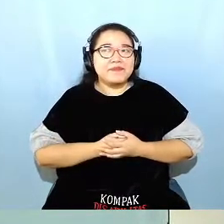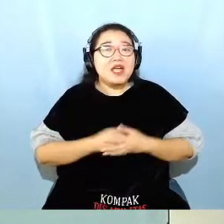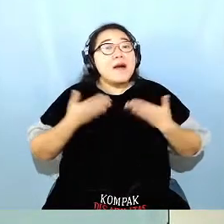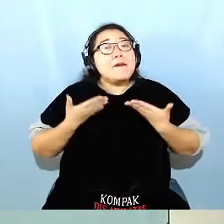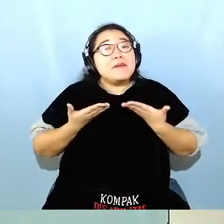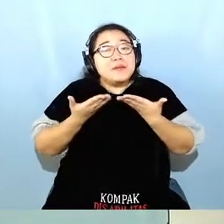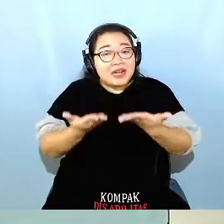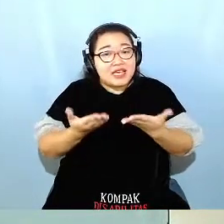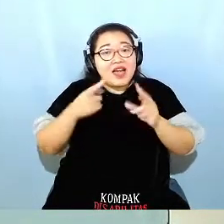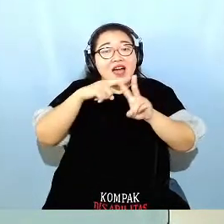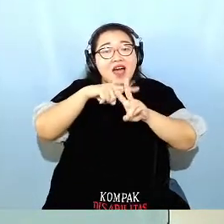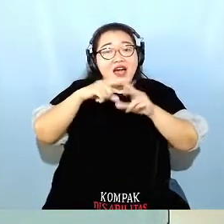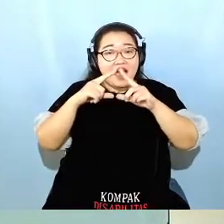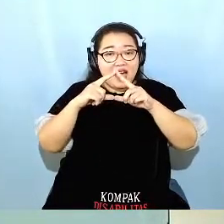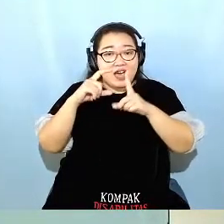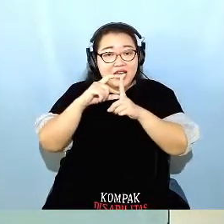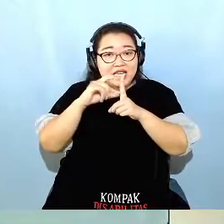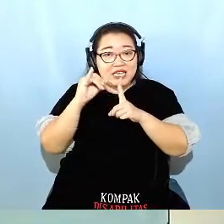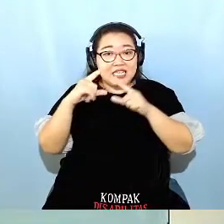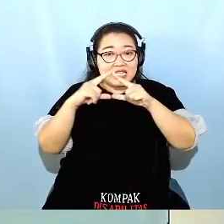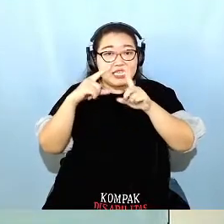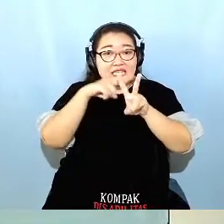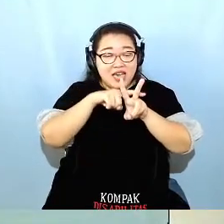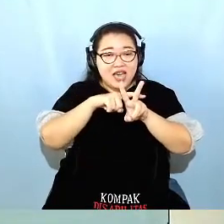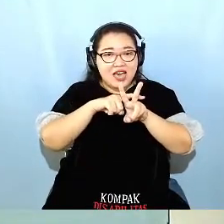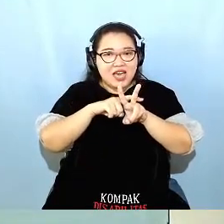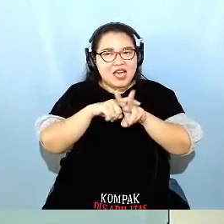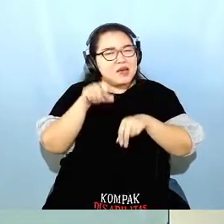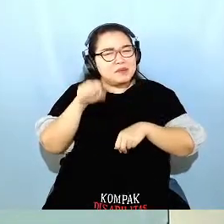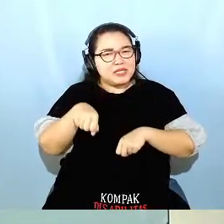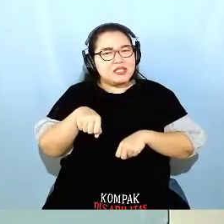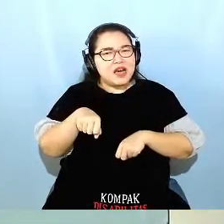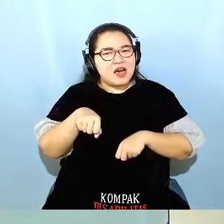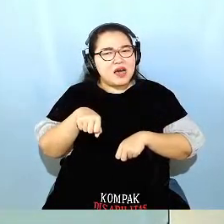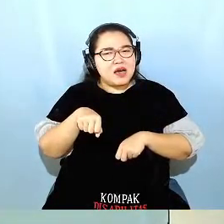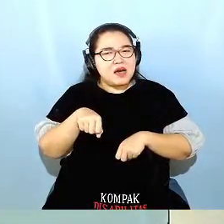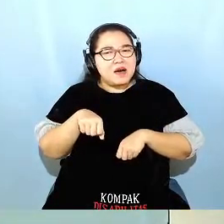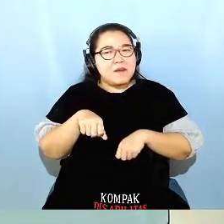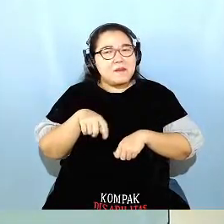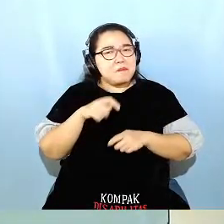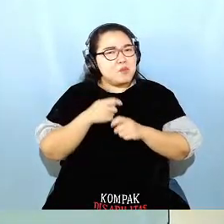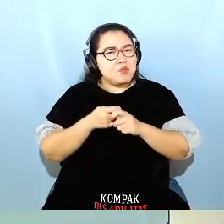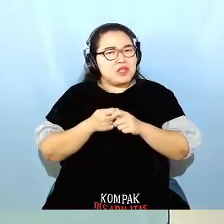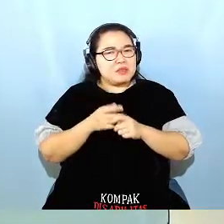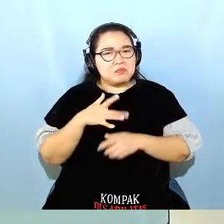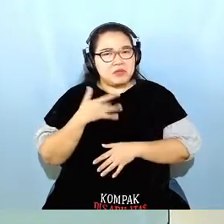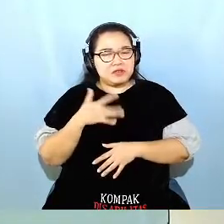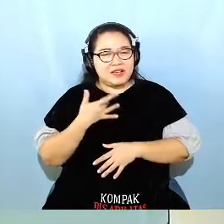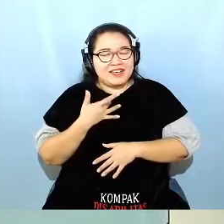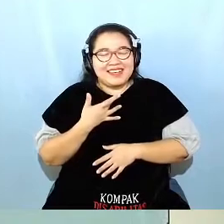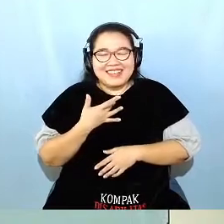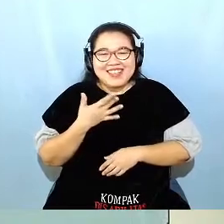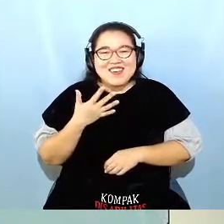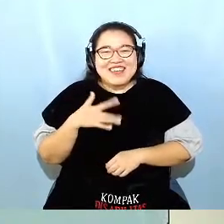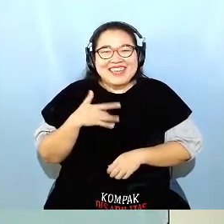Berbagi hadiah. Apalagi kalau kita tahu kalau dia itu dibelikan cireng,